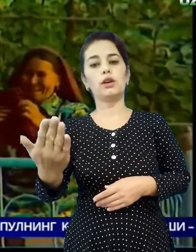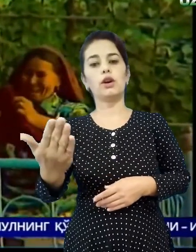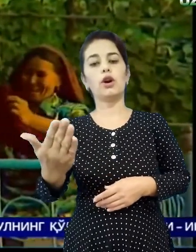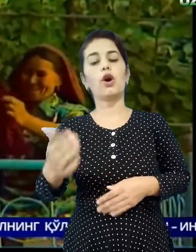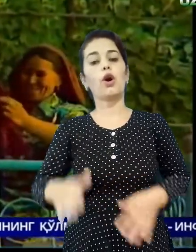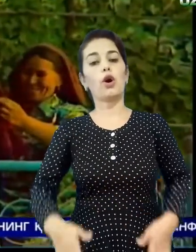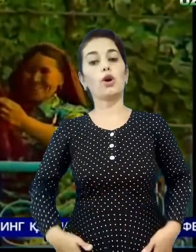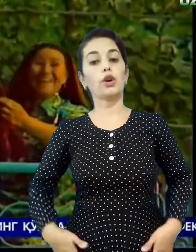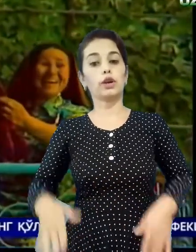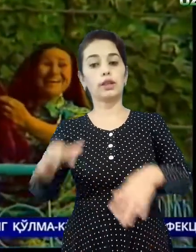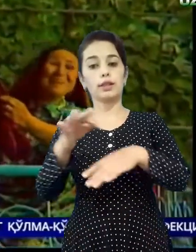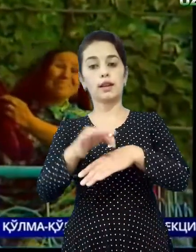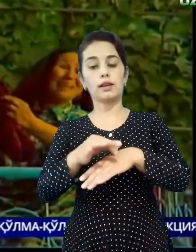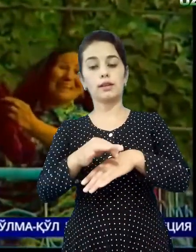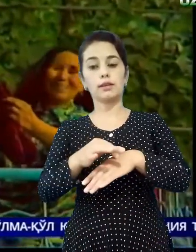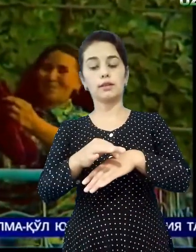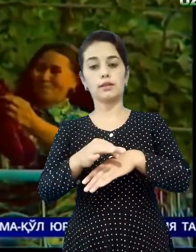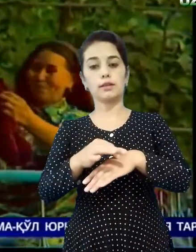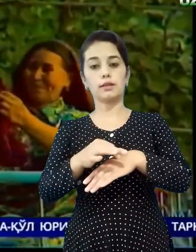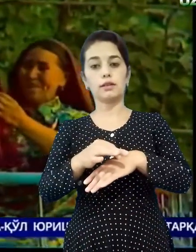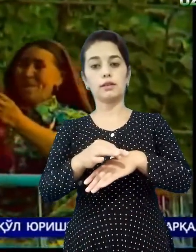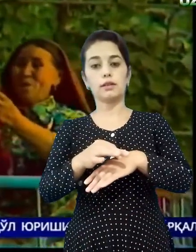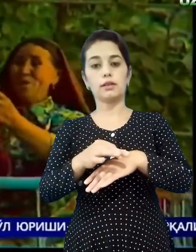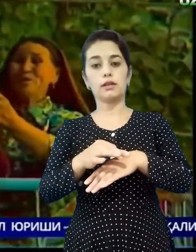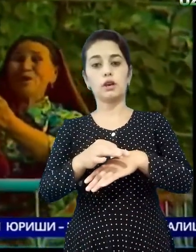Uning oyog'i kasal.